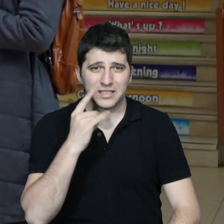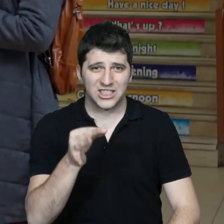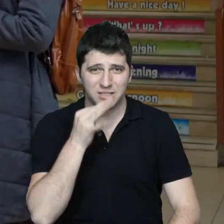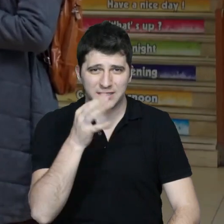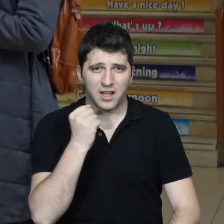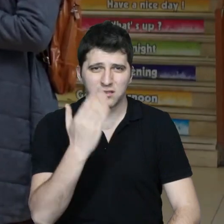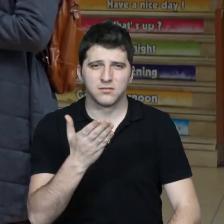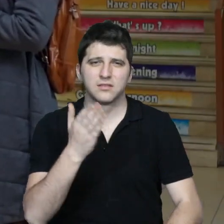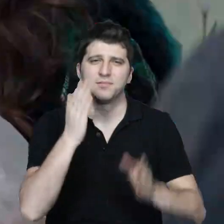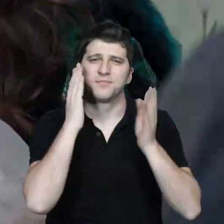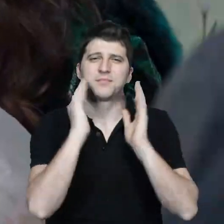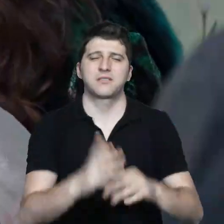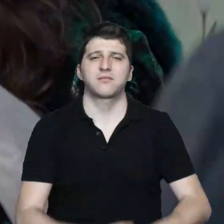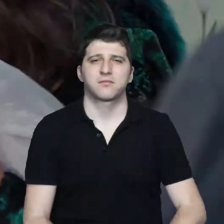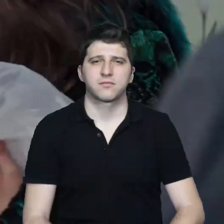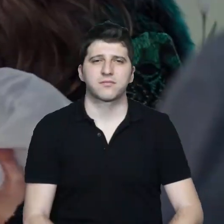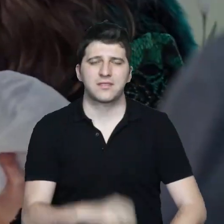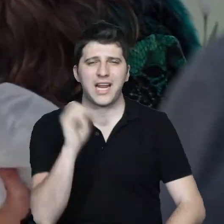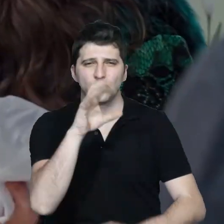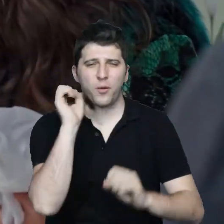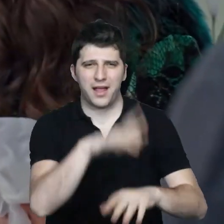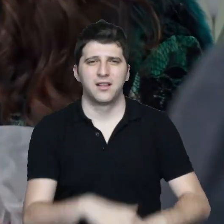Senin Allah iyiliğini versin. At çöpe!